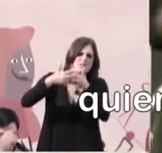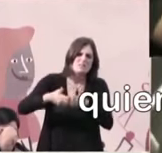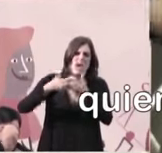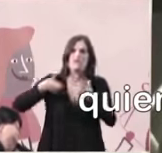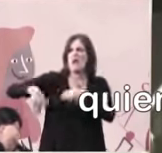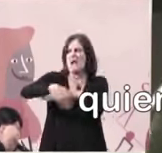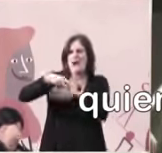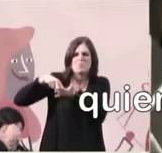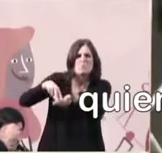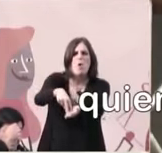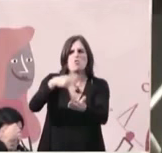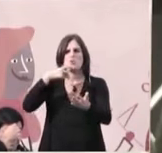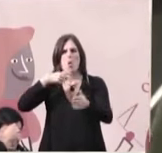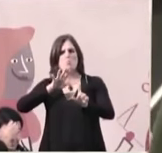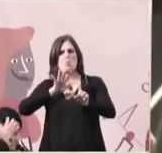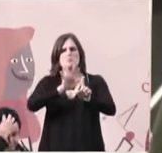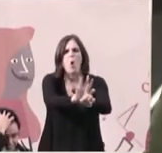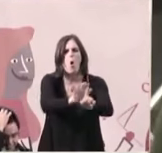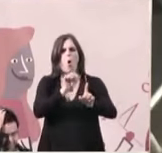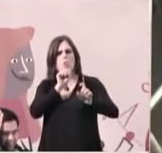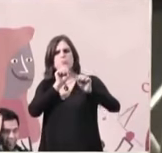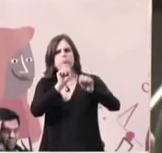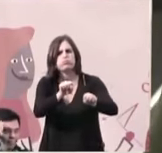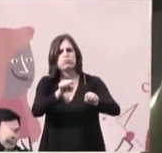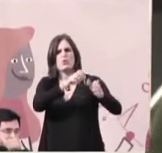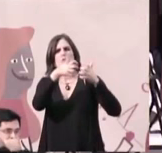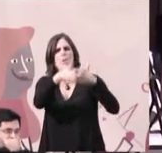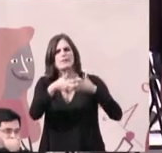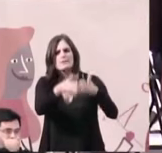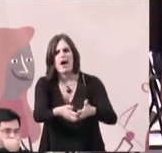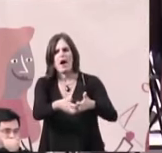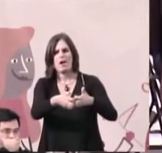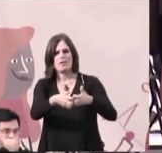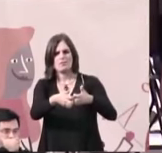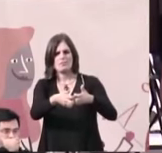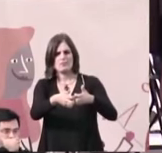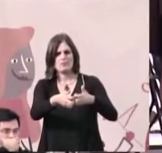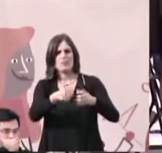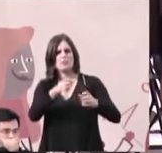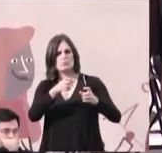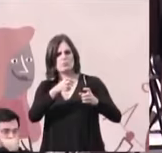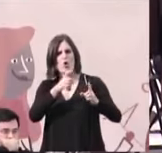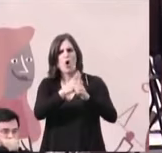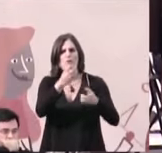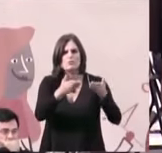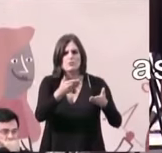Els que portem dècades als carrers, jugant-nos-la, enfrontant-nos si fa falta, a la injustícia, ni una